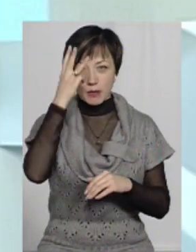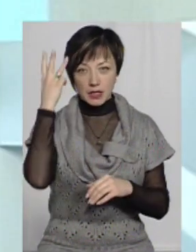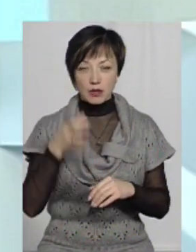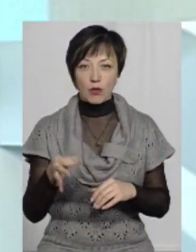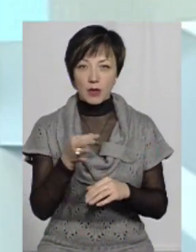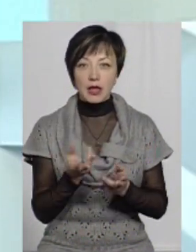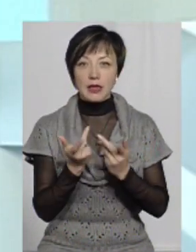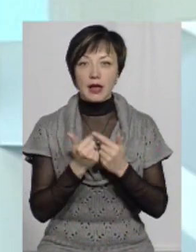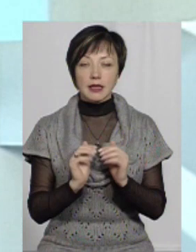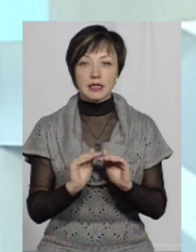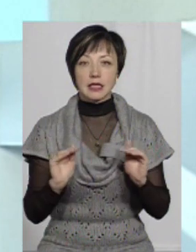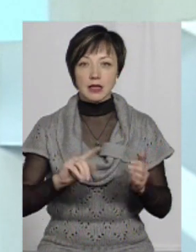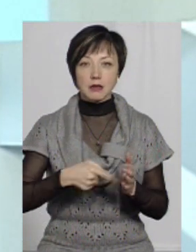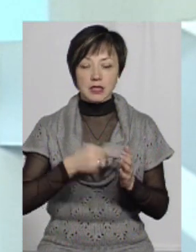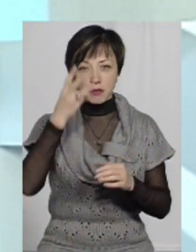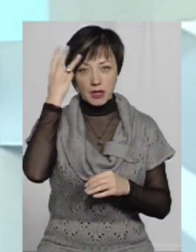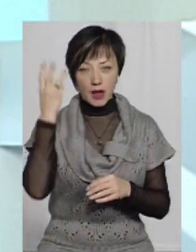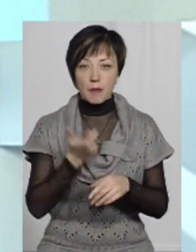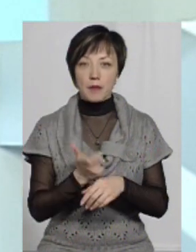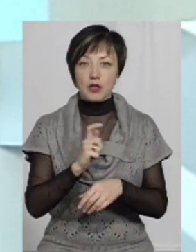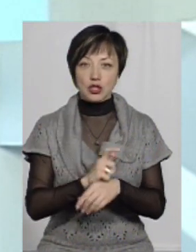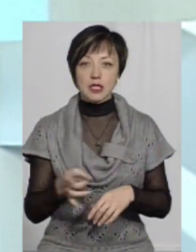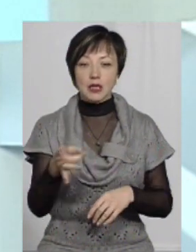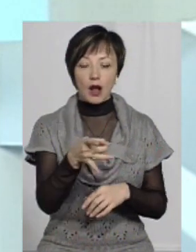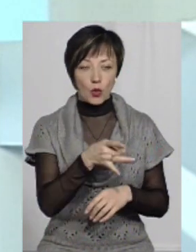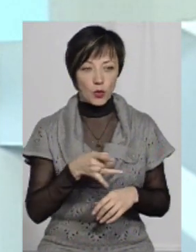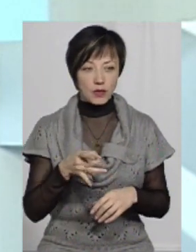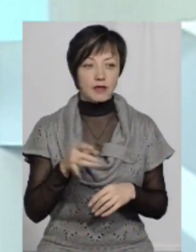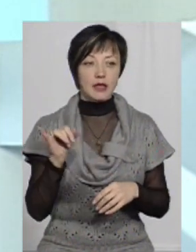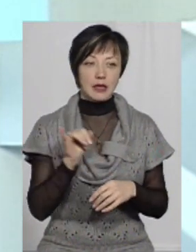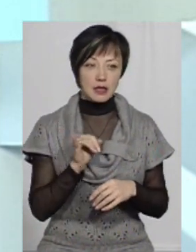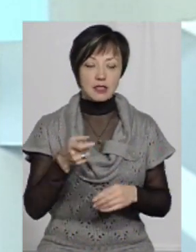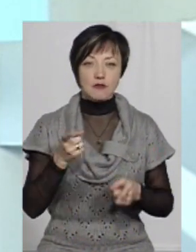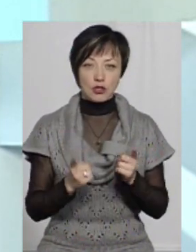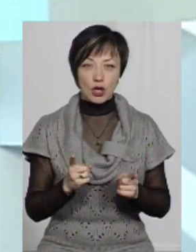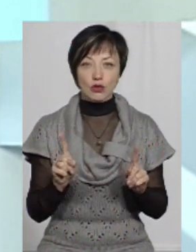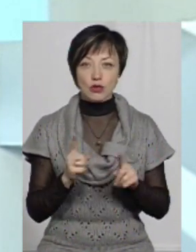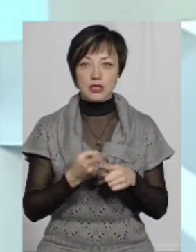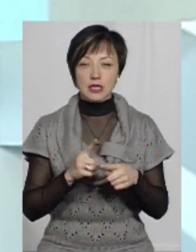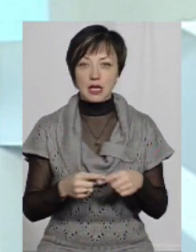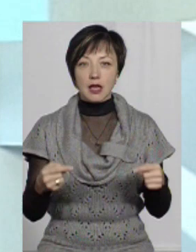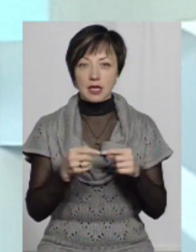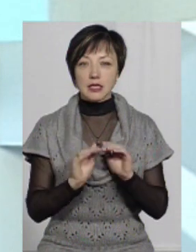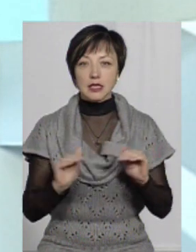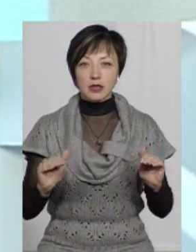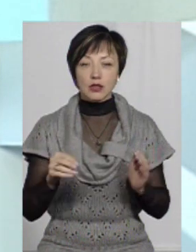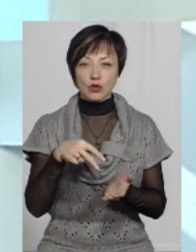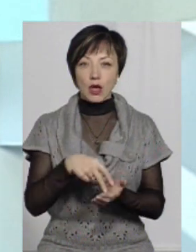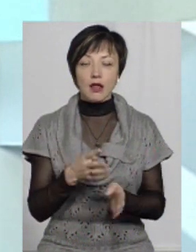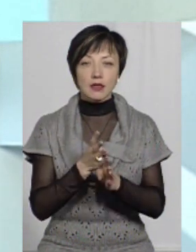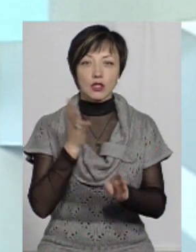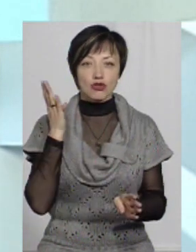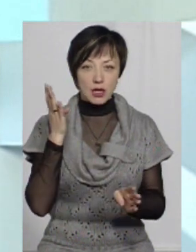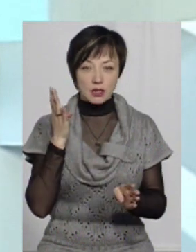Хмельницькій області. Декілька цих дітей з міста Хмельницького, але більшість з районів. І, звичайно, що це якраз ті діти, які стояли